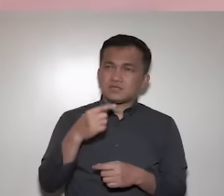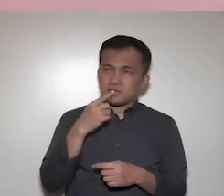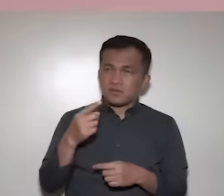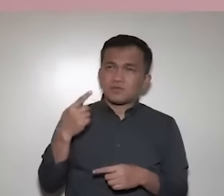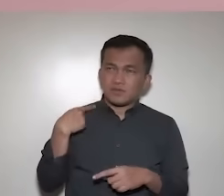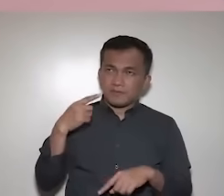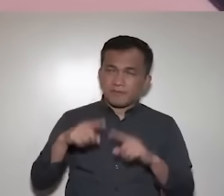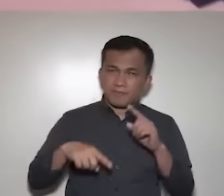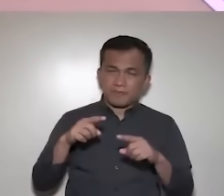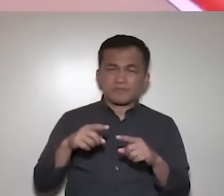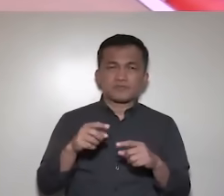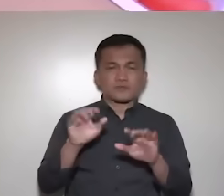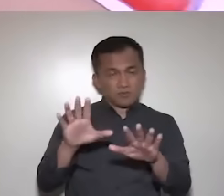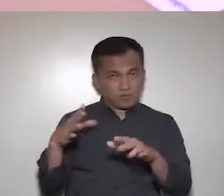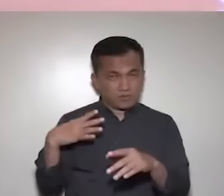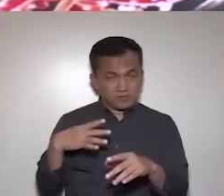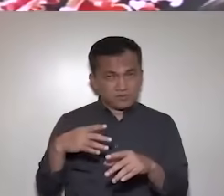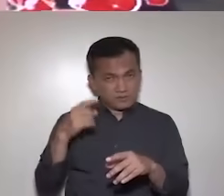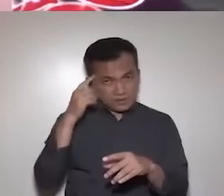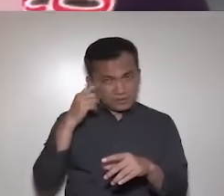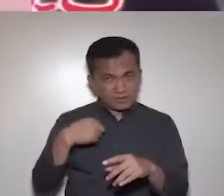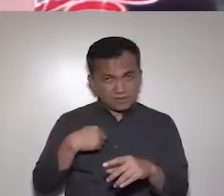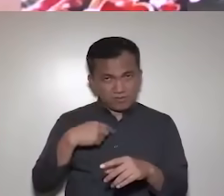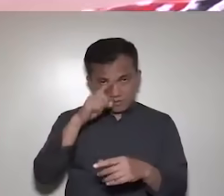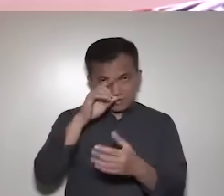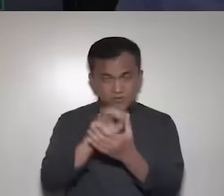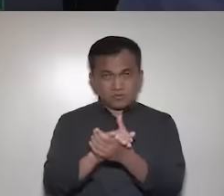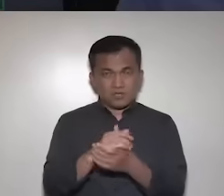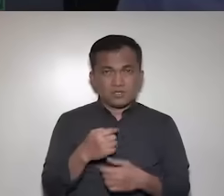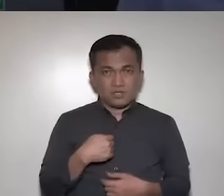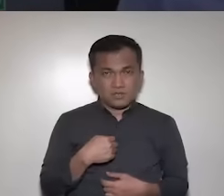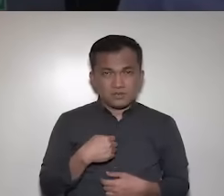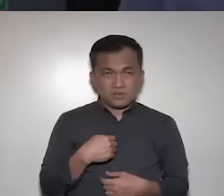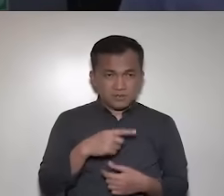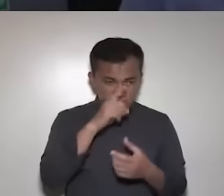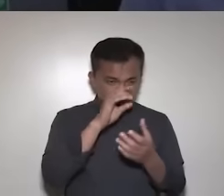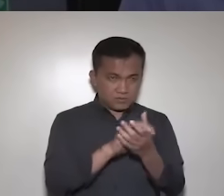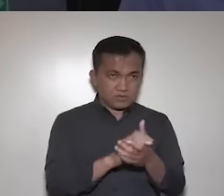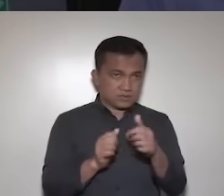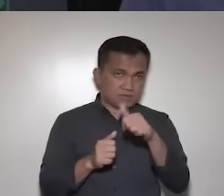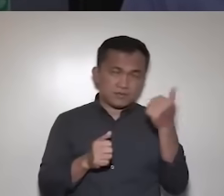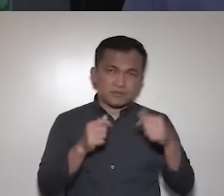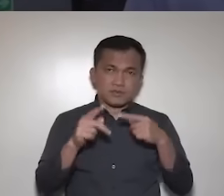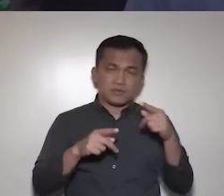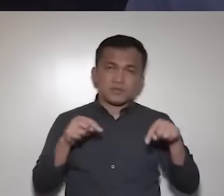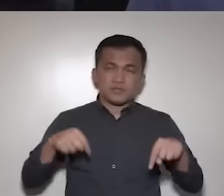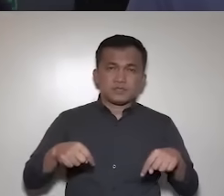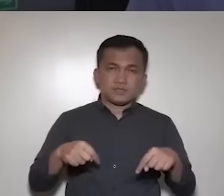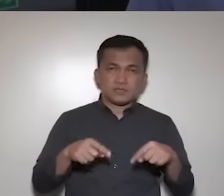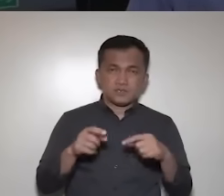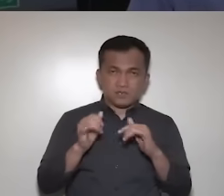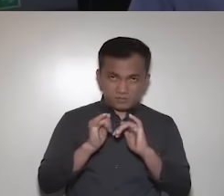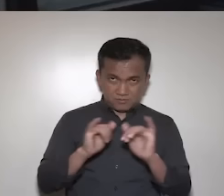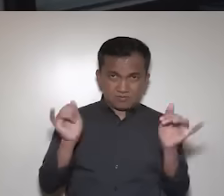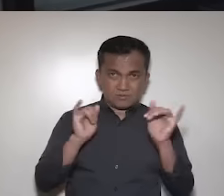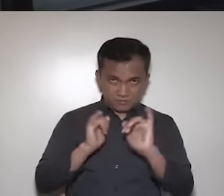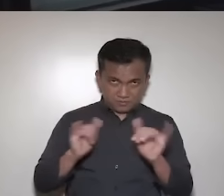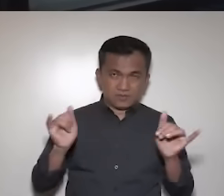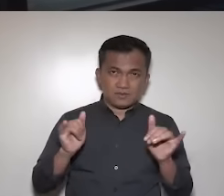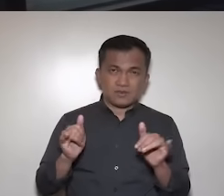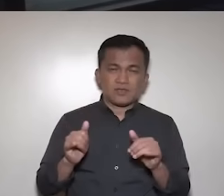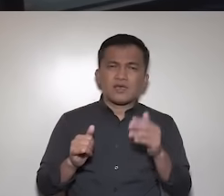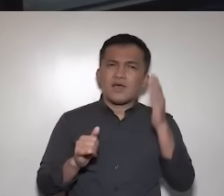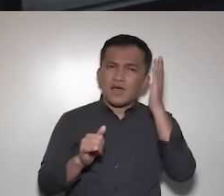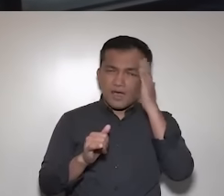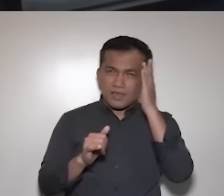ako na dadalang. Hindi, kaya alam, sa palagay mo, maniniwala ako at maniniwala yung ibang tao dito na ganun-ganun na lamang. Alam